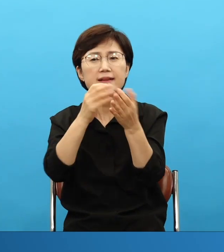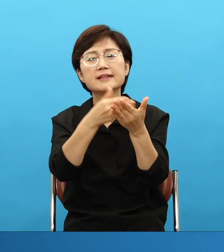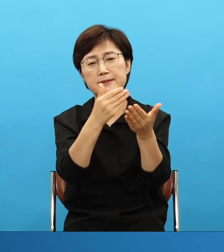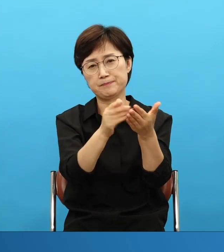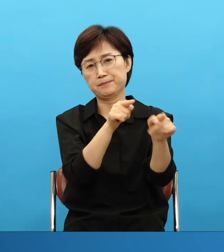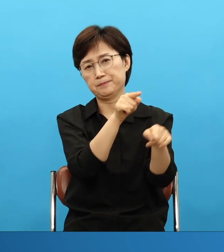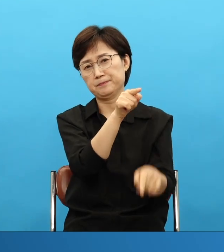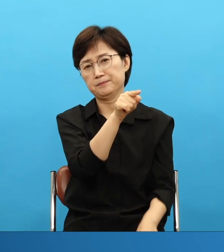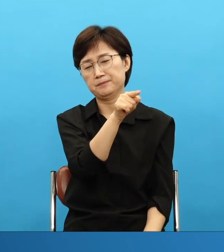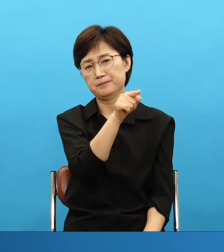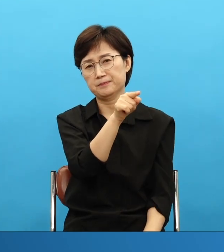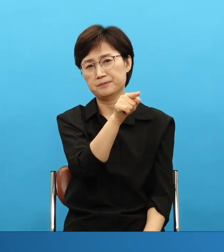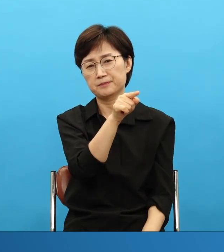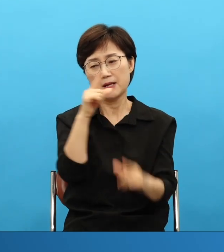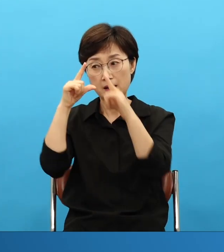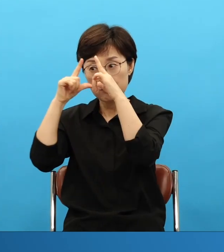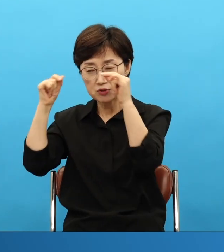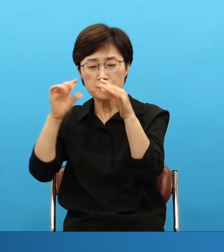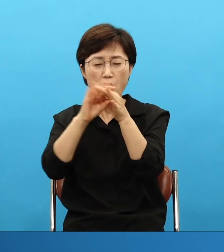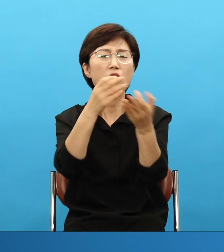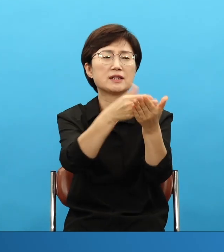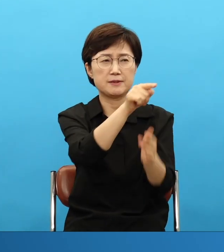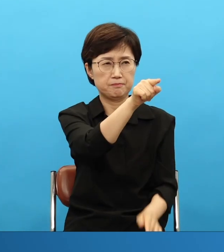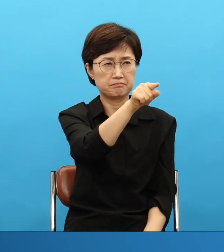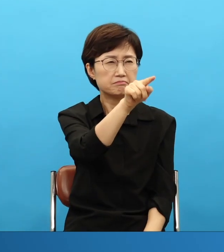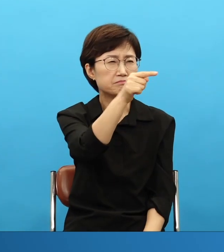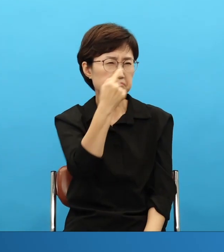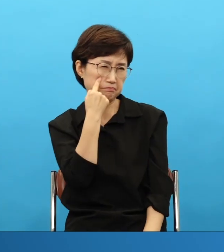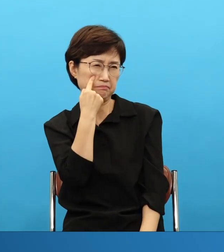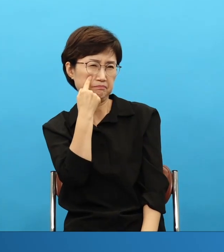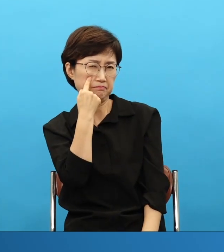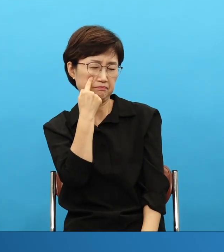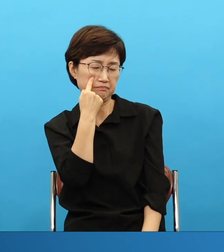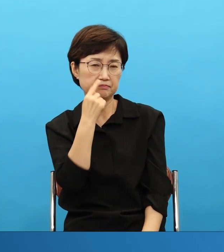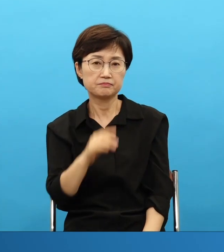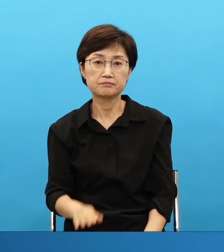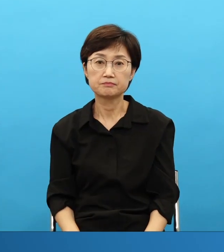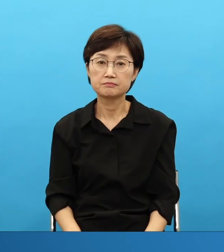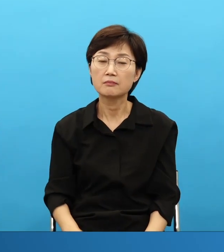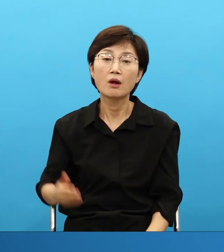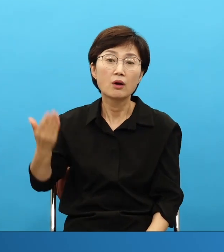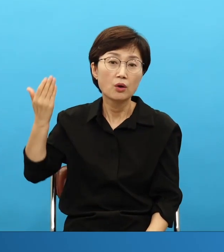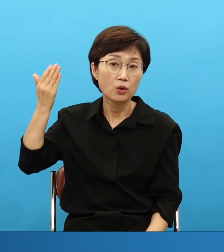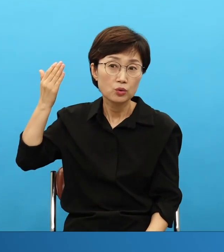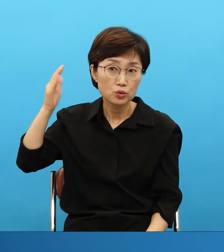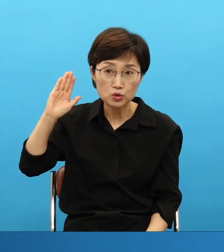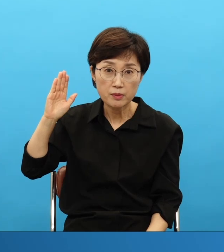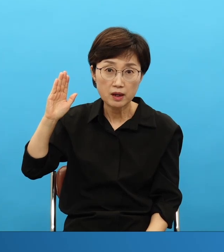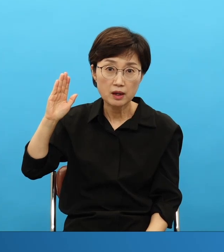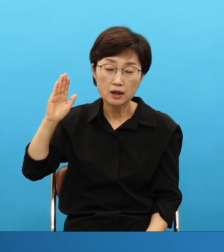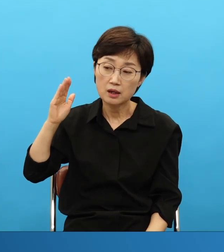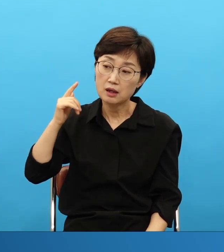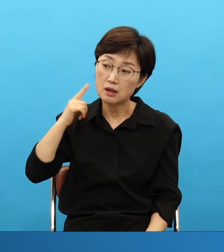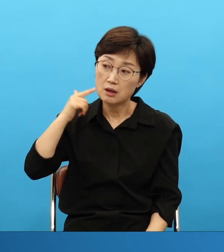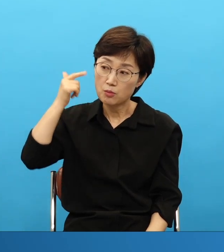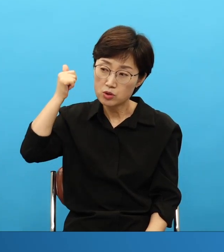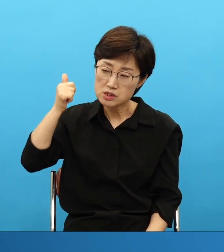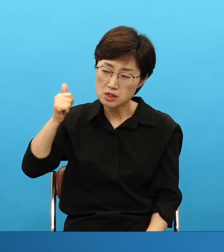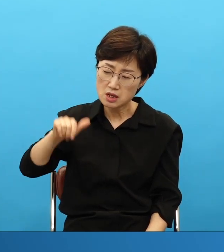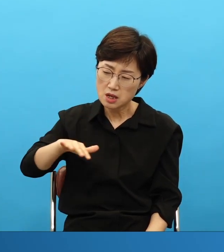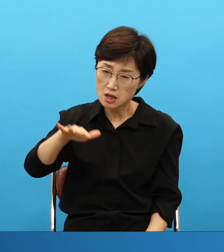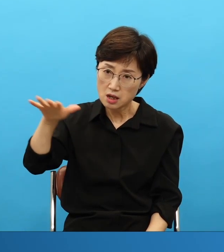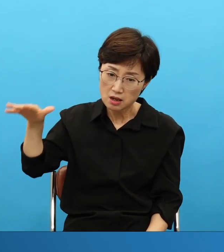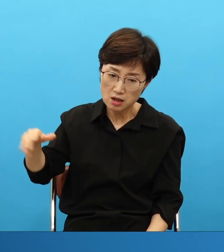있어요니다 금 많은 목사님들 뭐 팀켈러 이분도 그런지